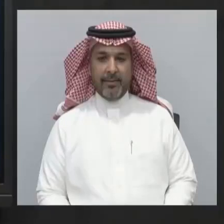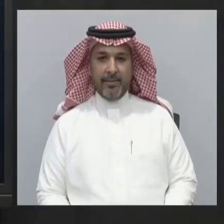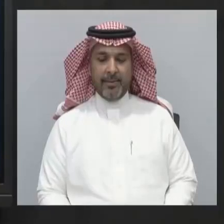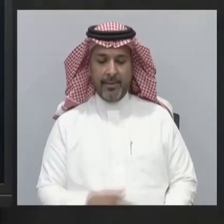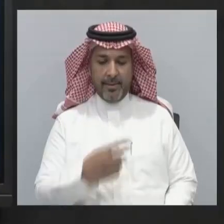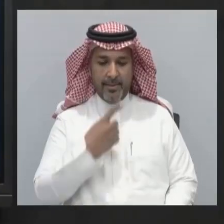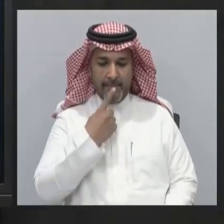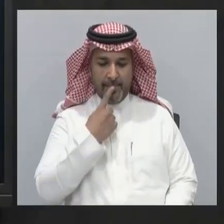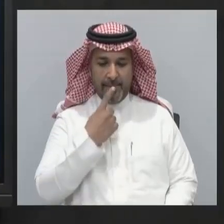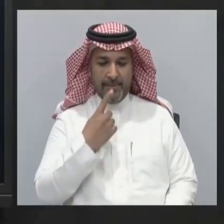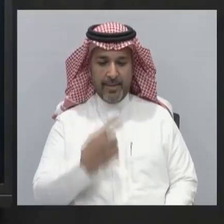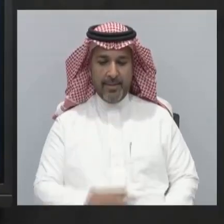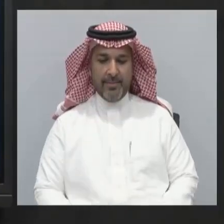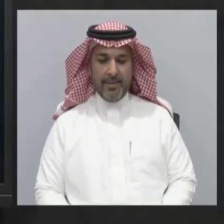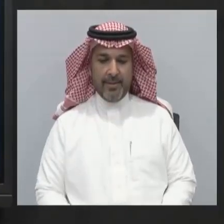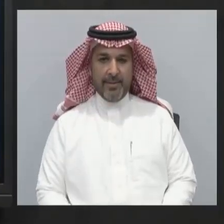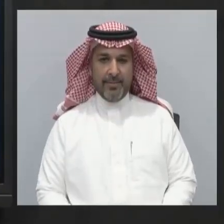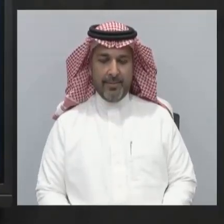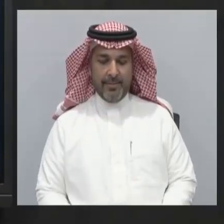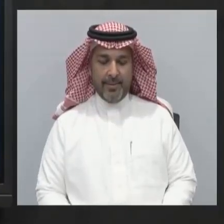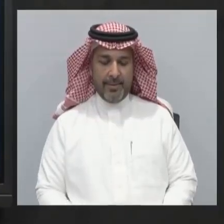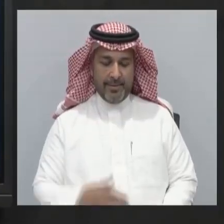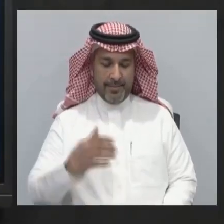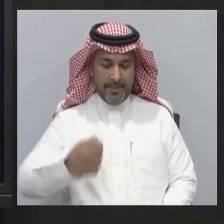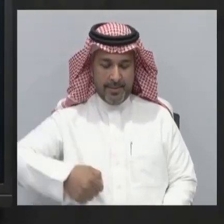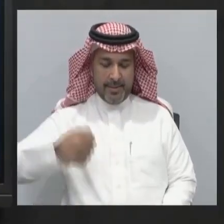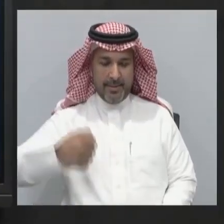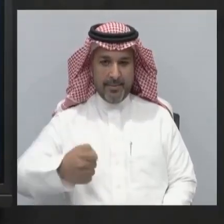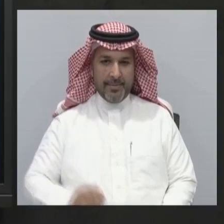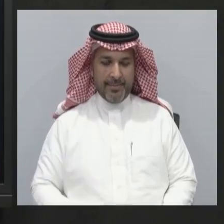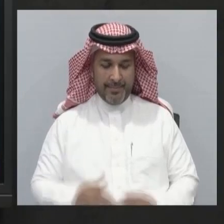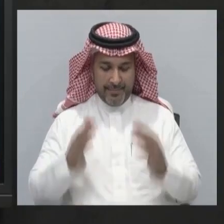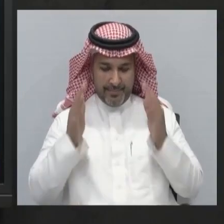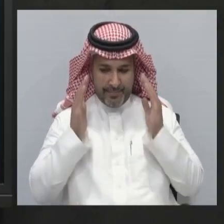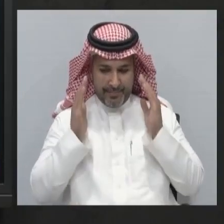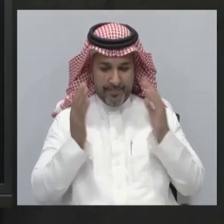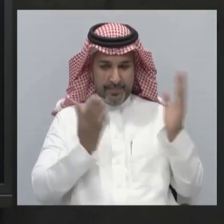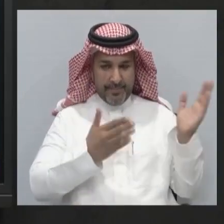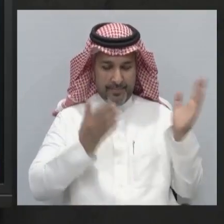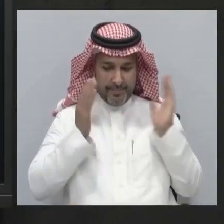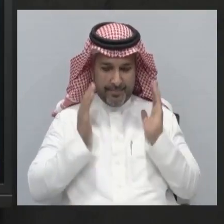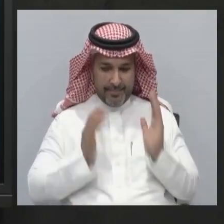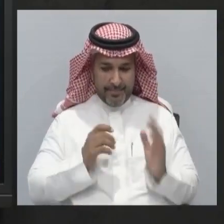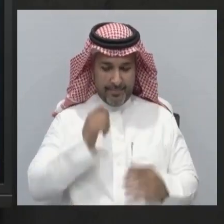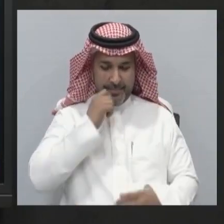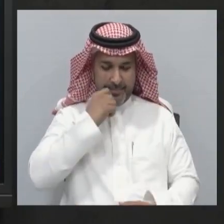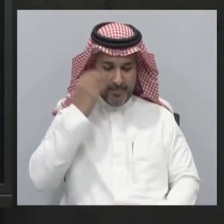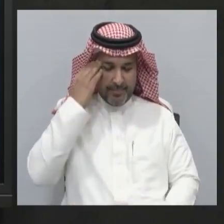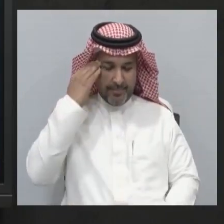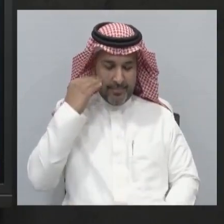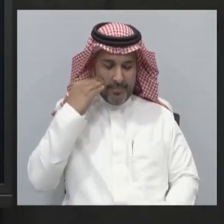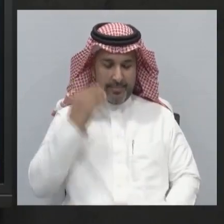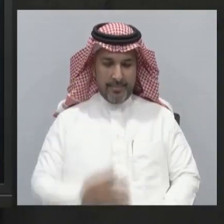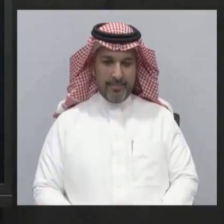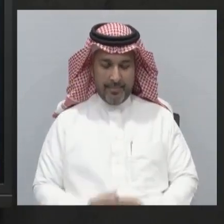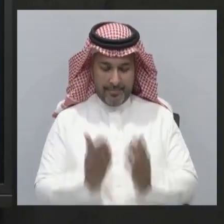بسم الله الرحمن الرحيم السلام عليكم ورحمه الله وبركاته مرحبا بكم اعزائي الطلاب والطالبات في درس جديد